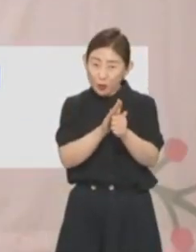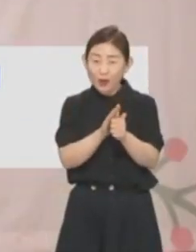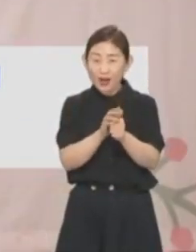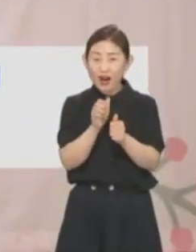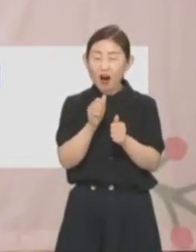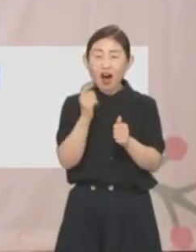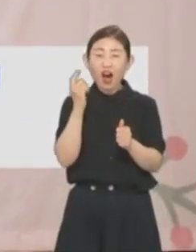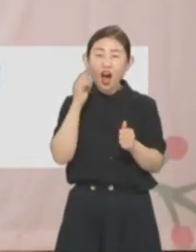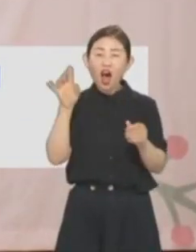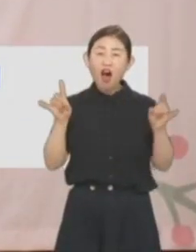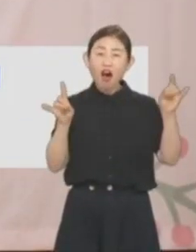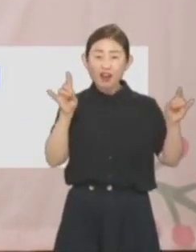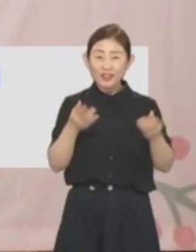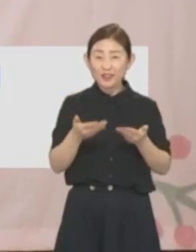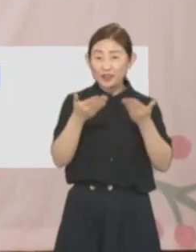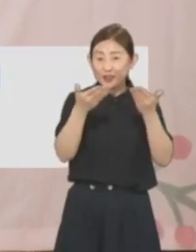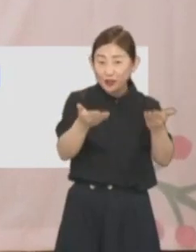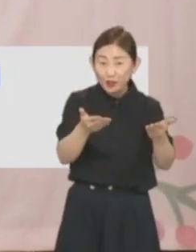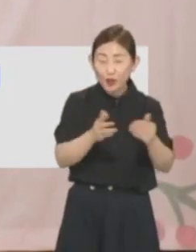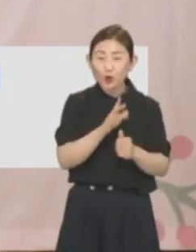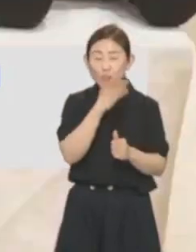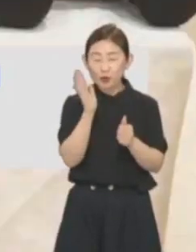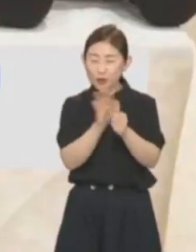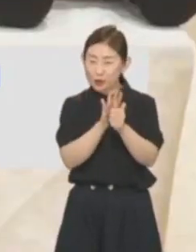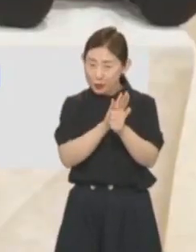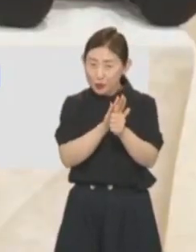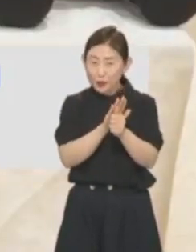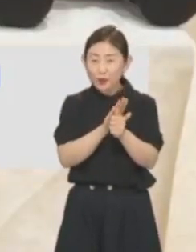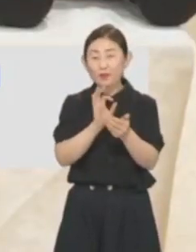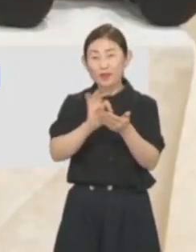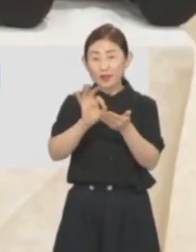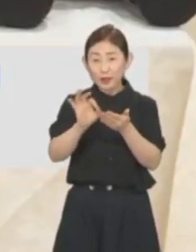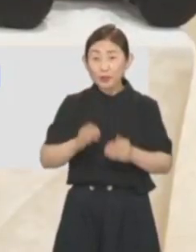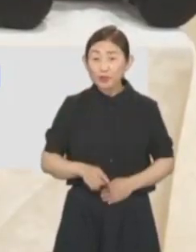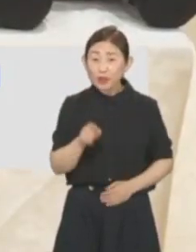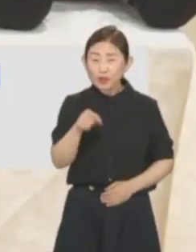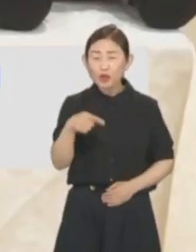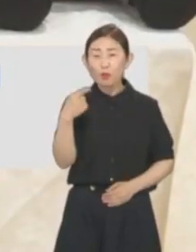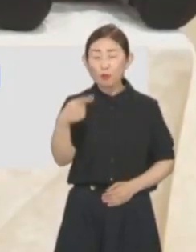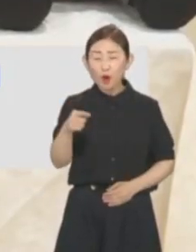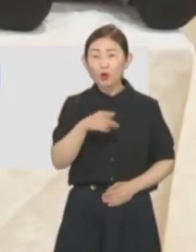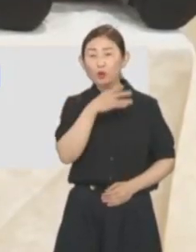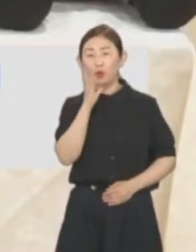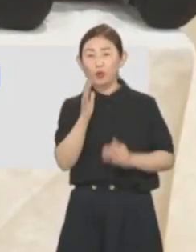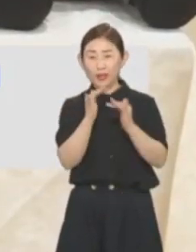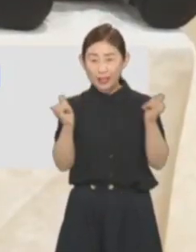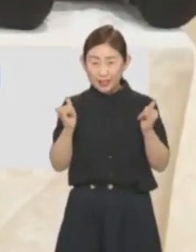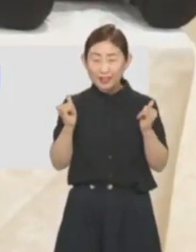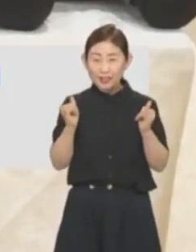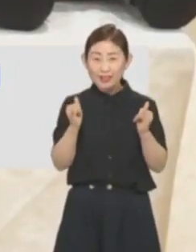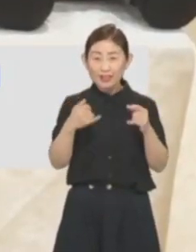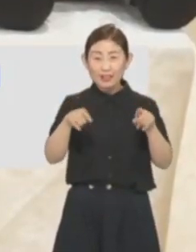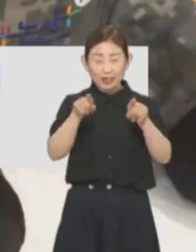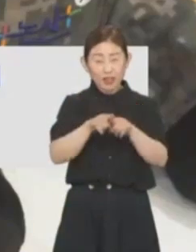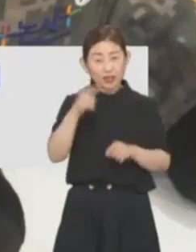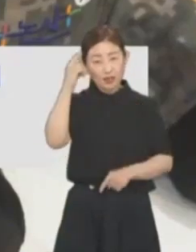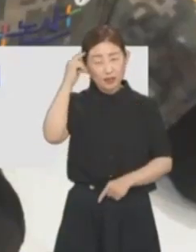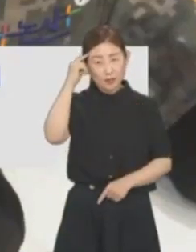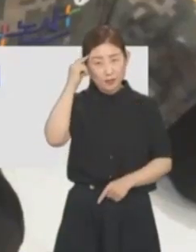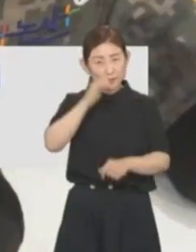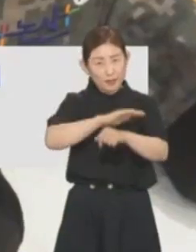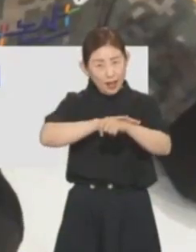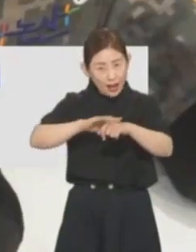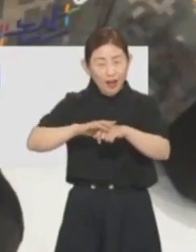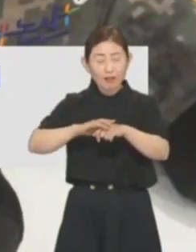갖고 노인 돌봄에 활용하기로 했습니다. AI 돌봄 로봇은 홀몸 어르신들의 일상 속 인지능력 향상을